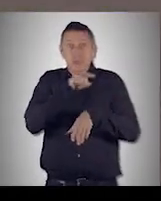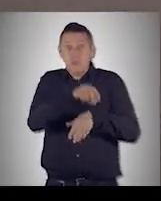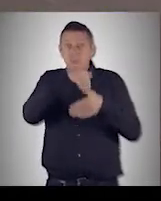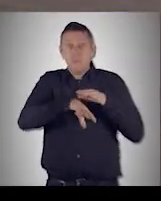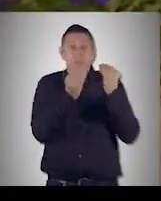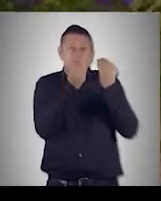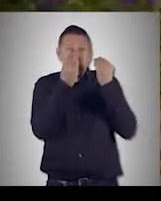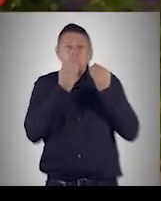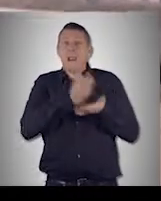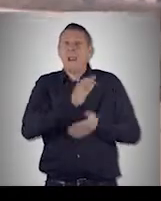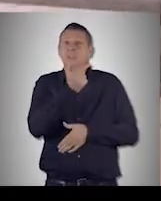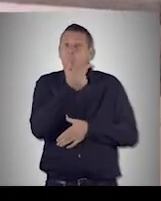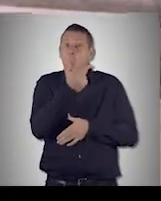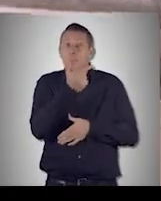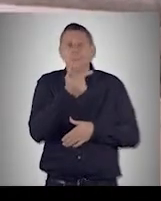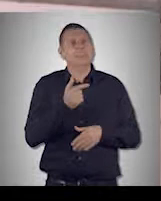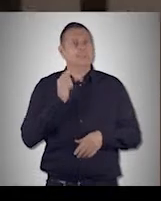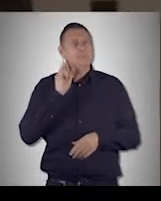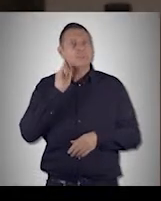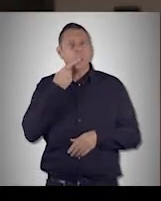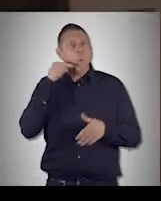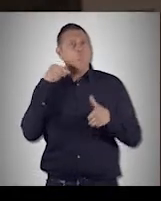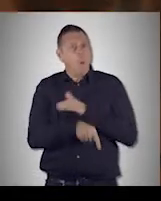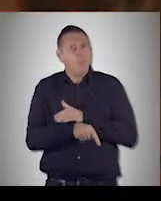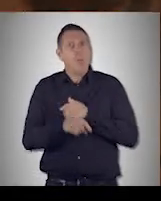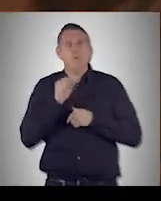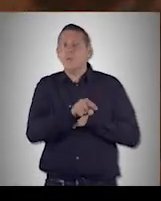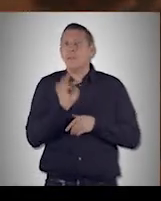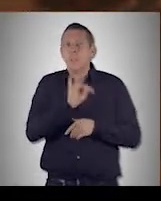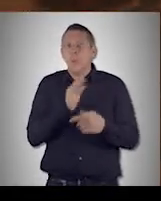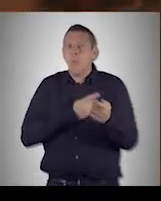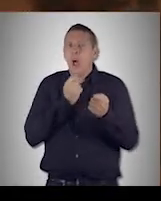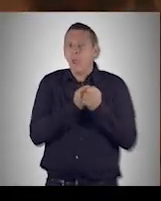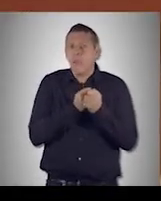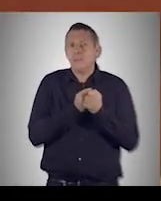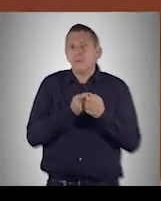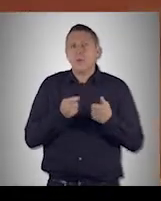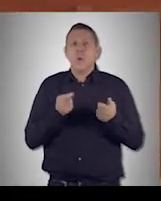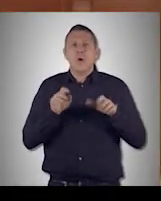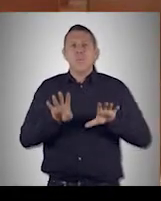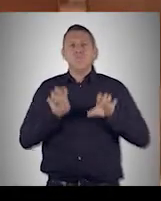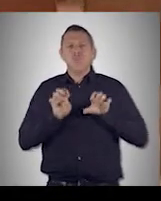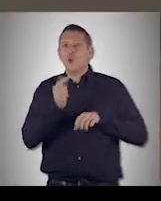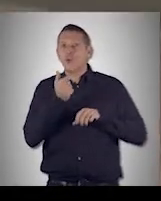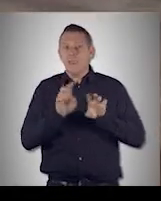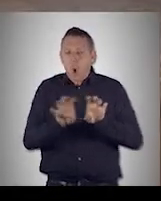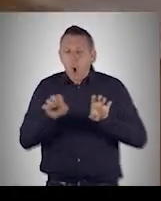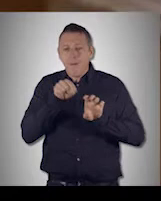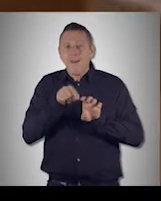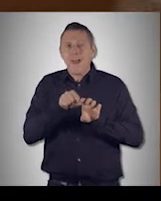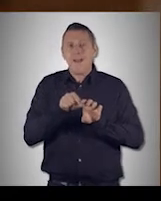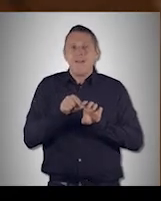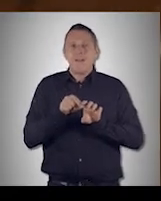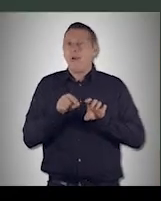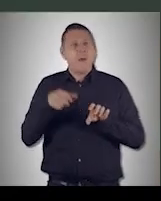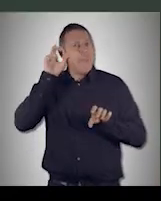sa scolarité en classe de seconde. Malgré sa surdité dite profonde, Théo s'adapte en préférant, pendant les cours, la place au second rang plutôt